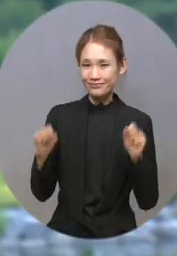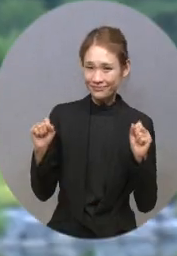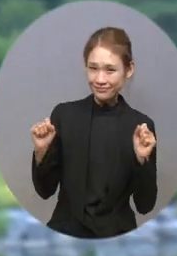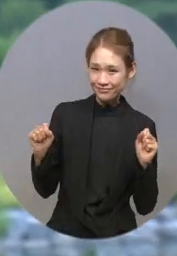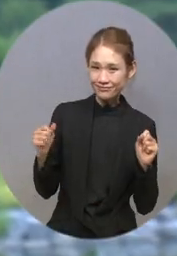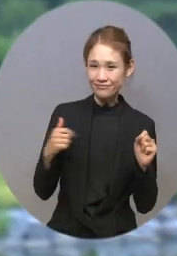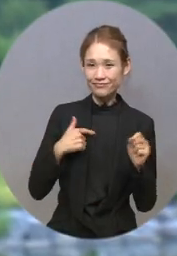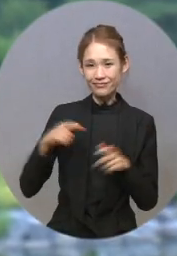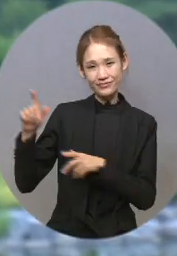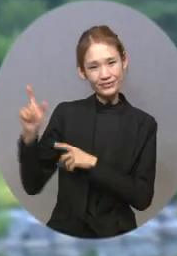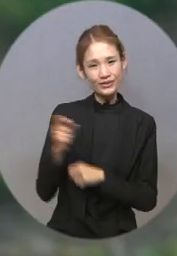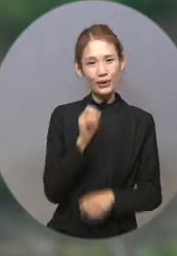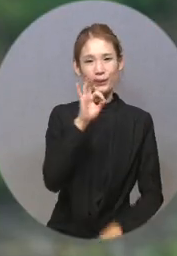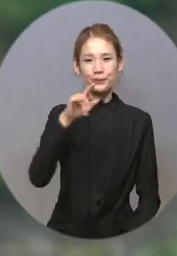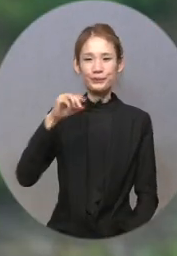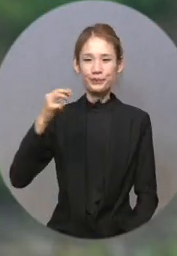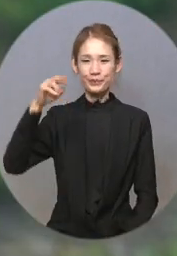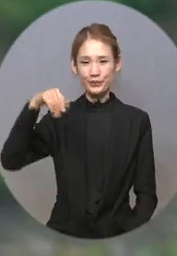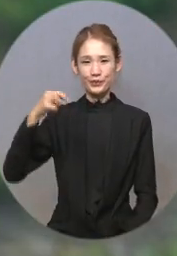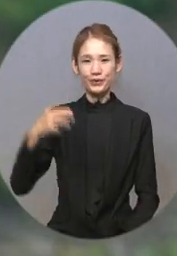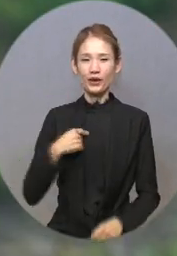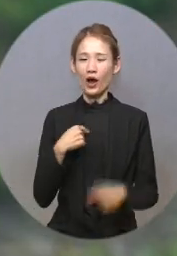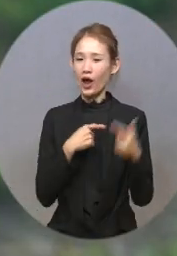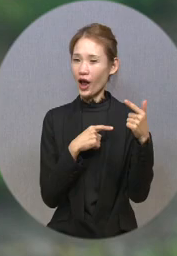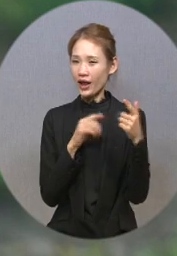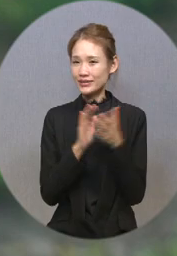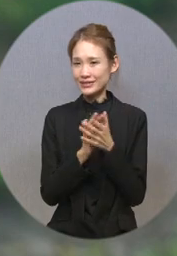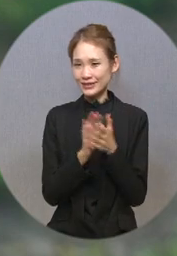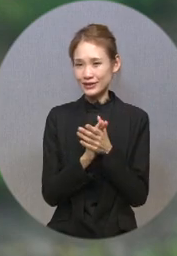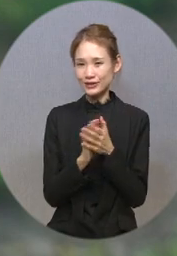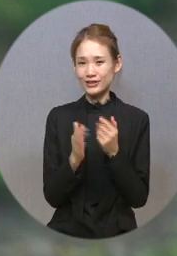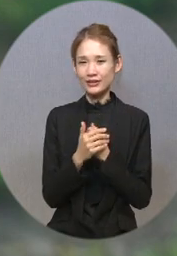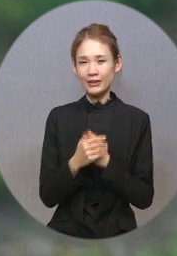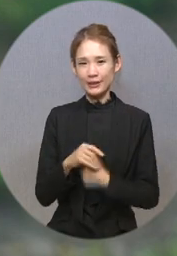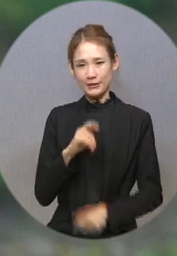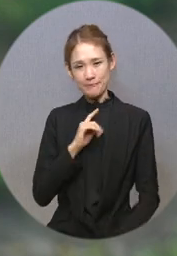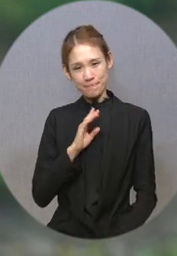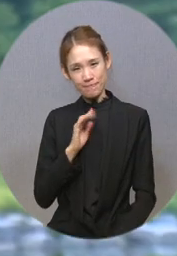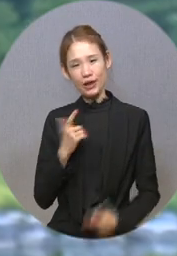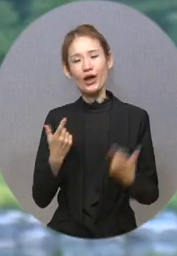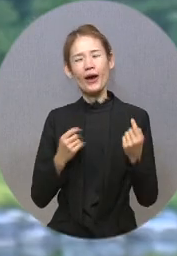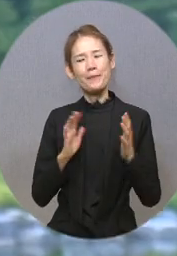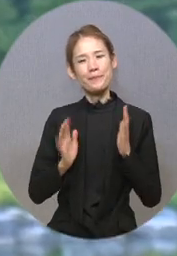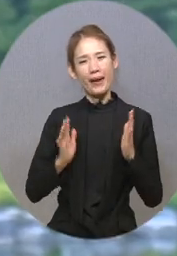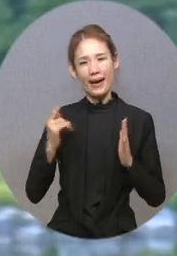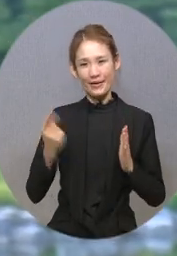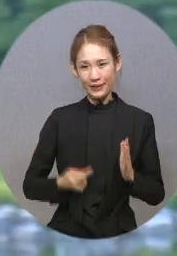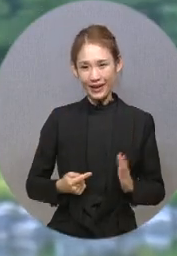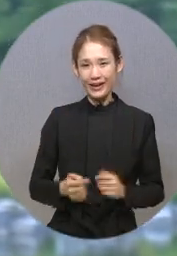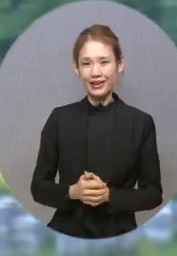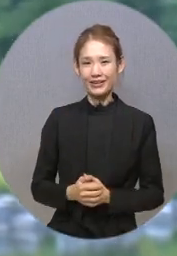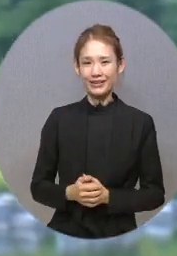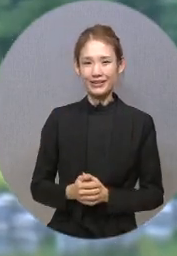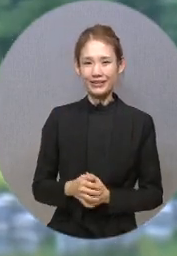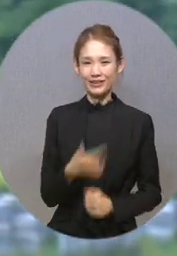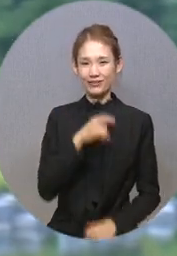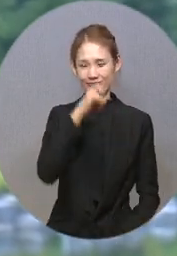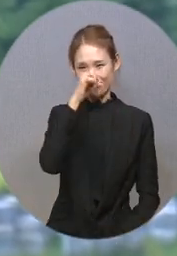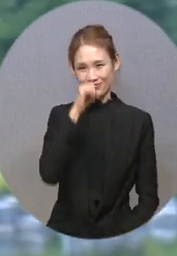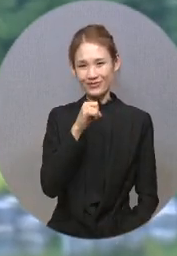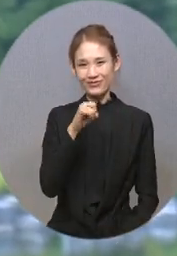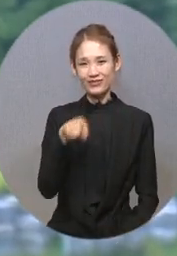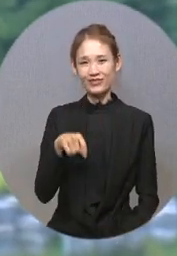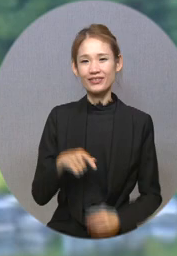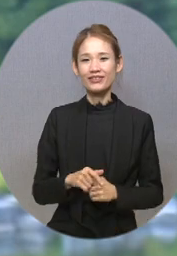저는 골프 인플루언서고요. 저는 연아 친구라서 가만히 있을 수 없어가지고 또 이렇게 달려왔습니다. 너무 좋다.